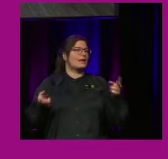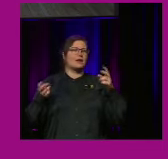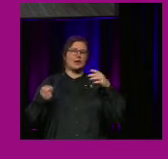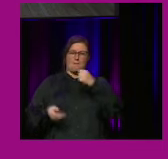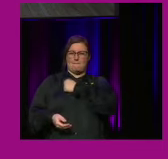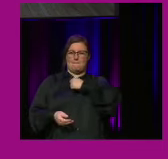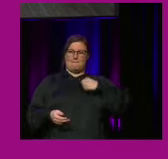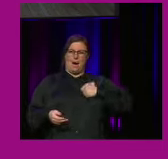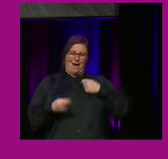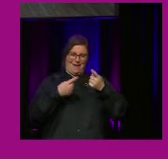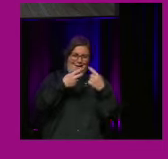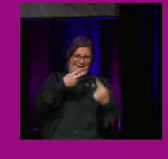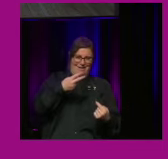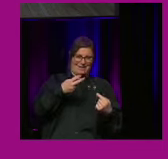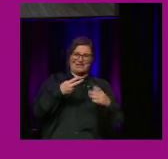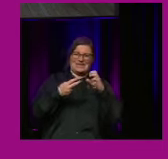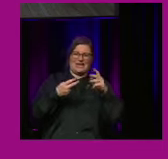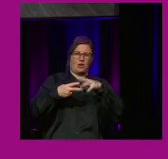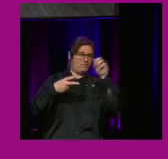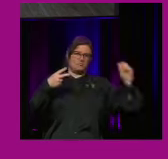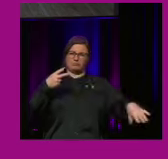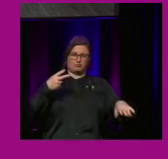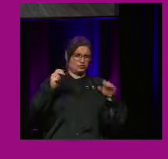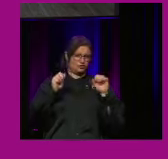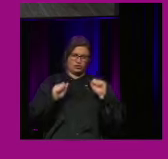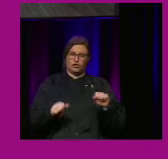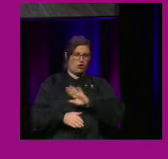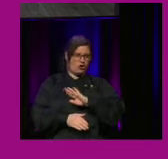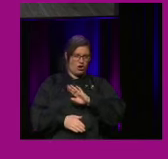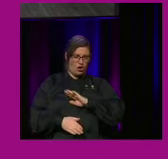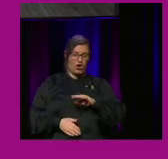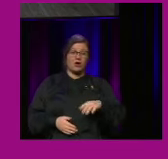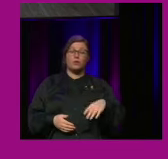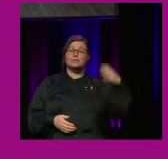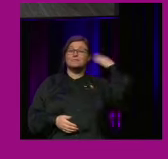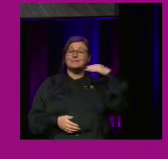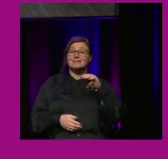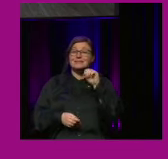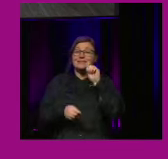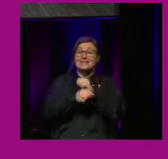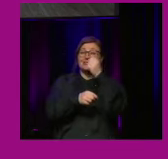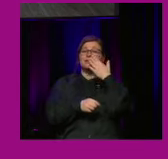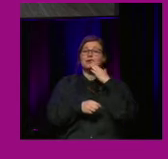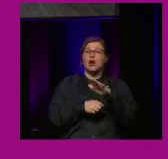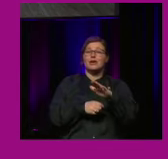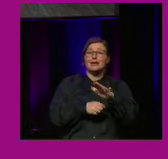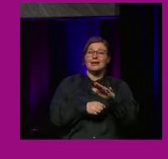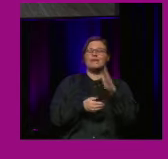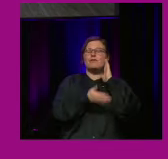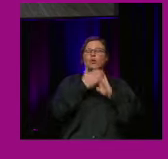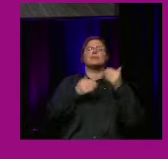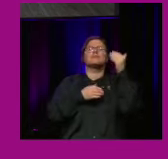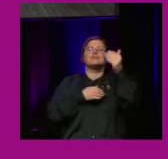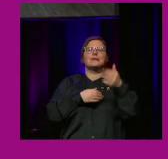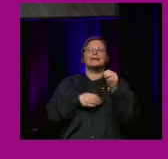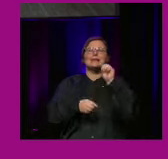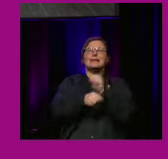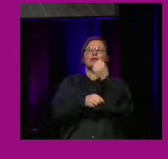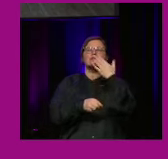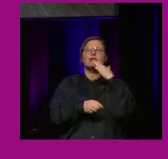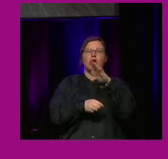maktbefogenheterna från JK. Hon tycker att, och den 19 januari i Stockholm så kommer juristkommissionen ha en debatt på ABF